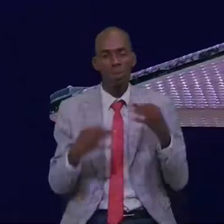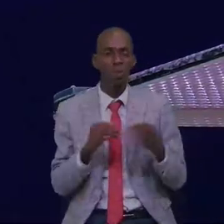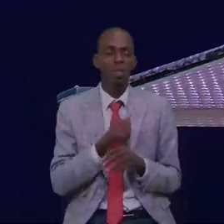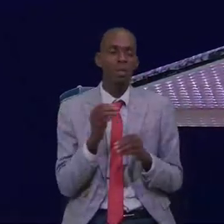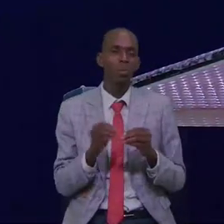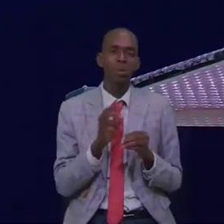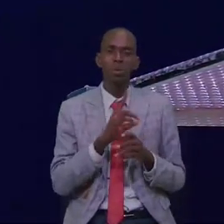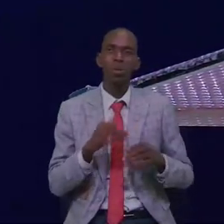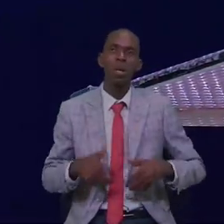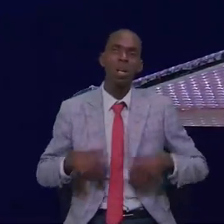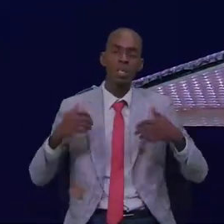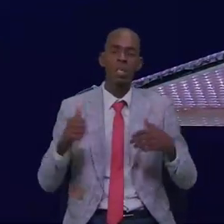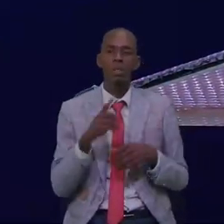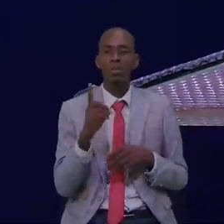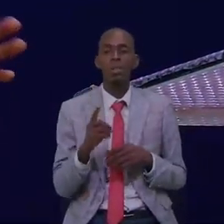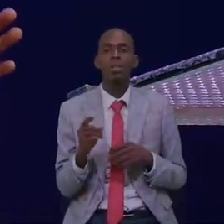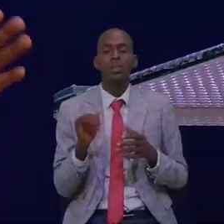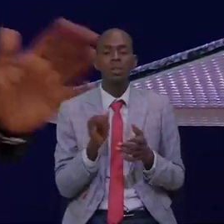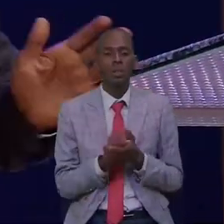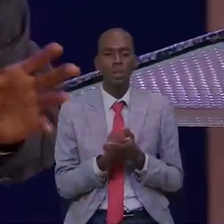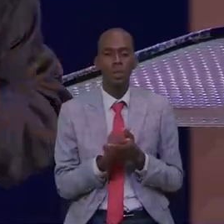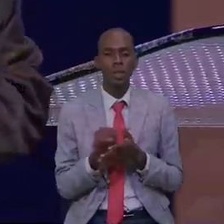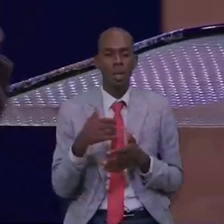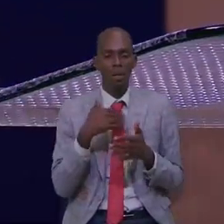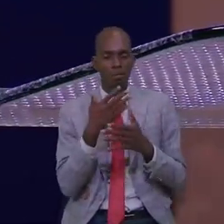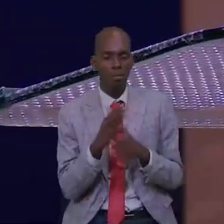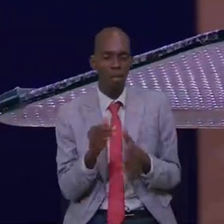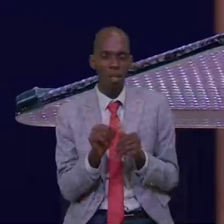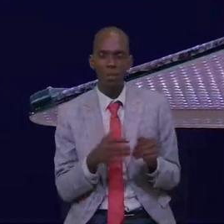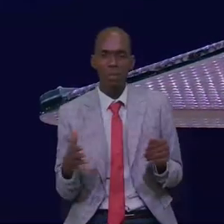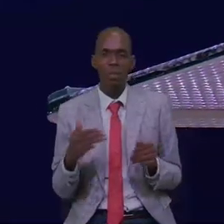il n'y aura pas de jugement, il n'y aura pas de terreur. Alors